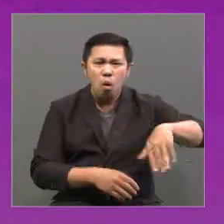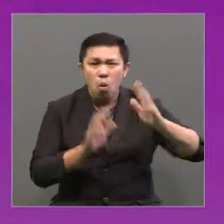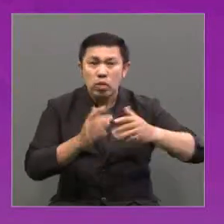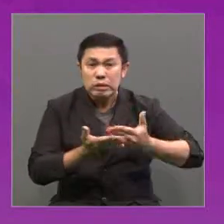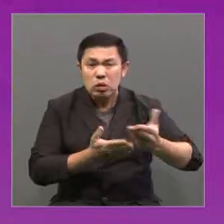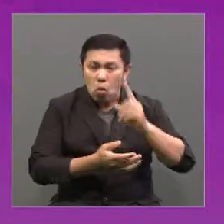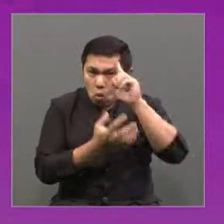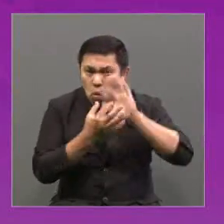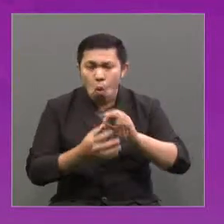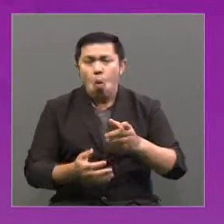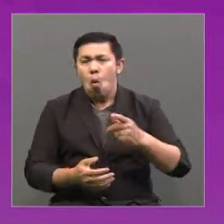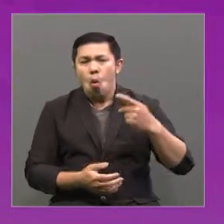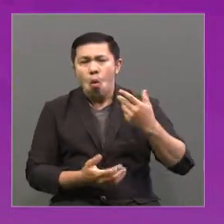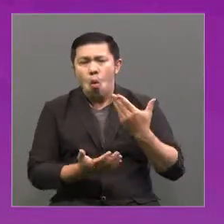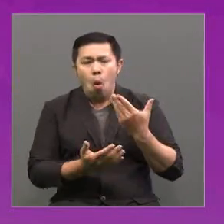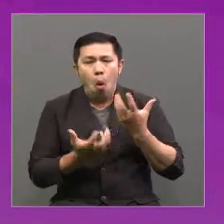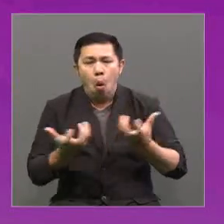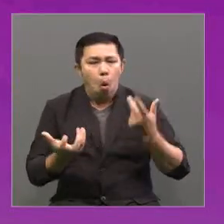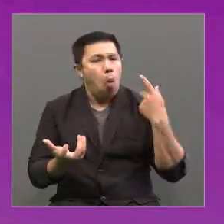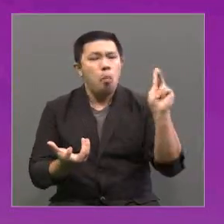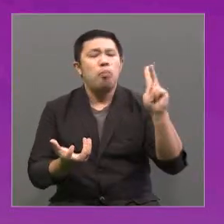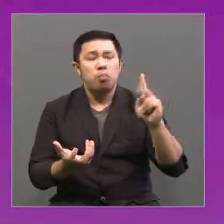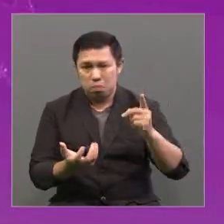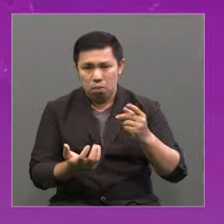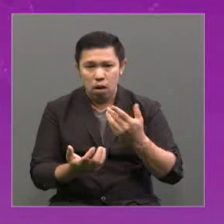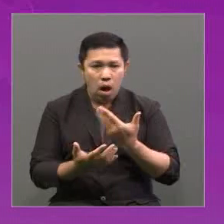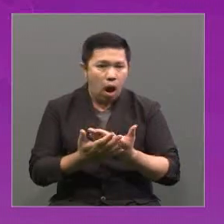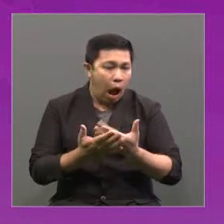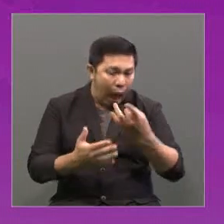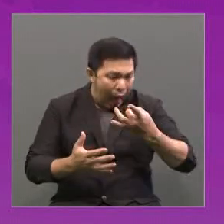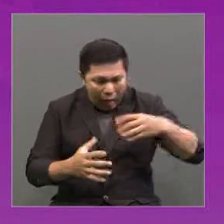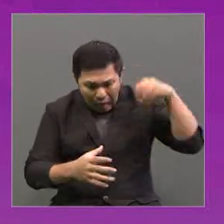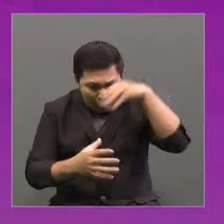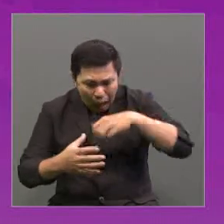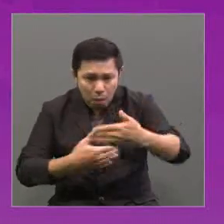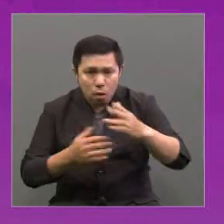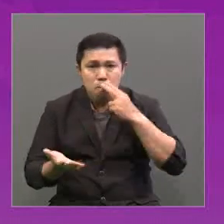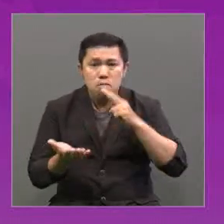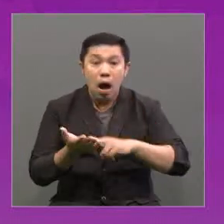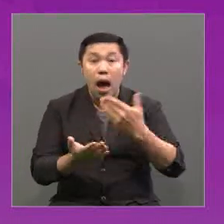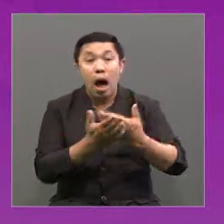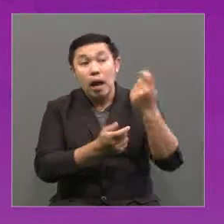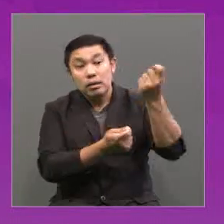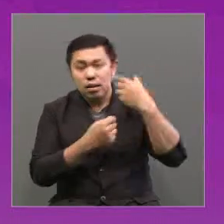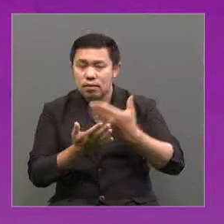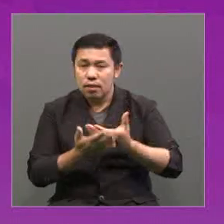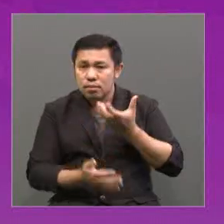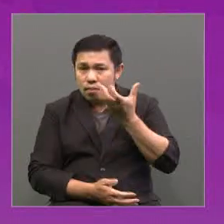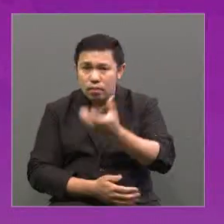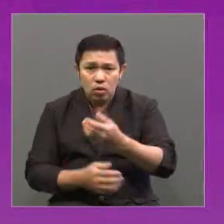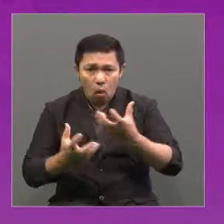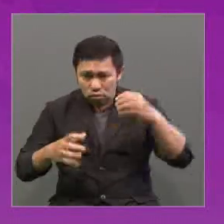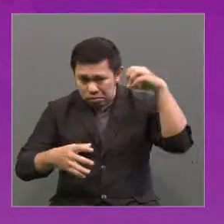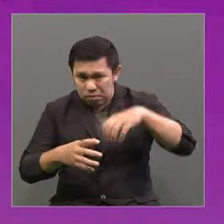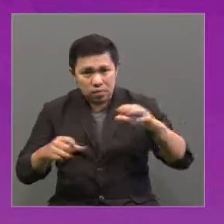มีของที่ยังไงก็คุ้มค่า อ๋อของดีๆทั้งนั้นถึงแม้ว่าจะสุ่มไม่รู้ว่าข้างในเป็นอะไรแต่เกินมูลค่าที่คุณจ่ายแน่นอน คือแบบยืนยันว่าคุ้ม